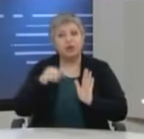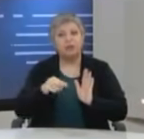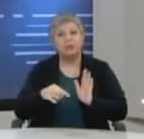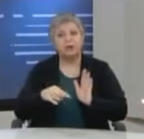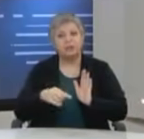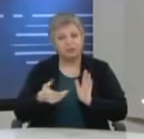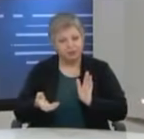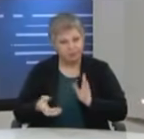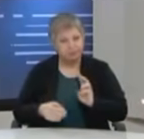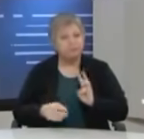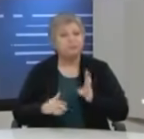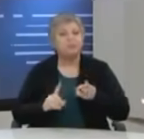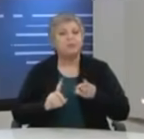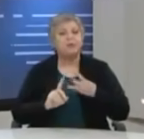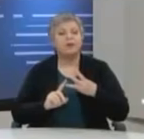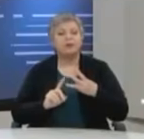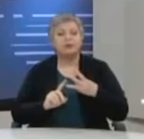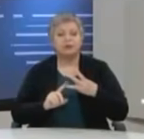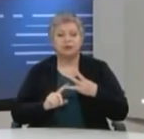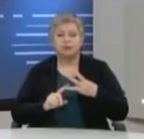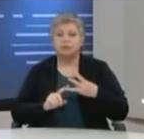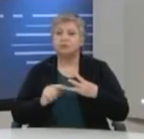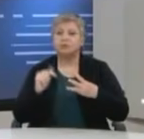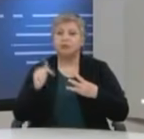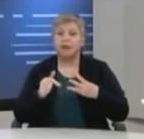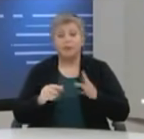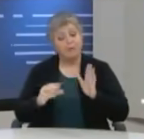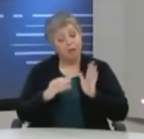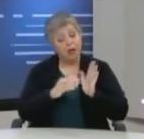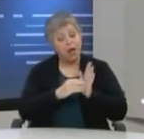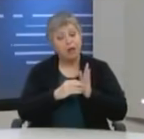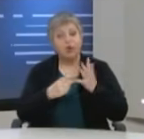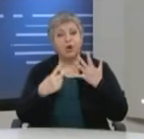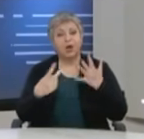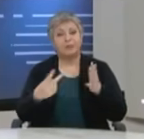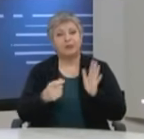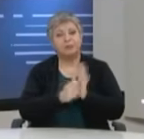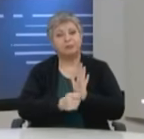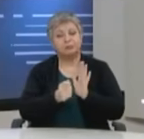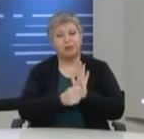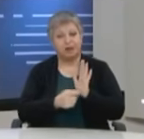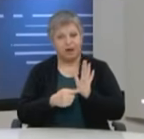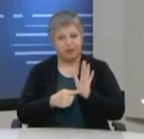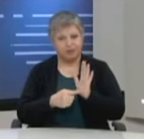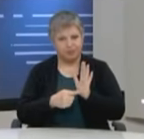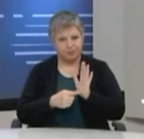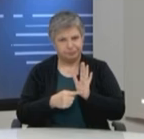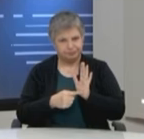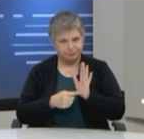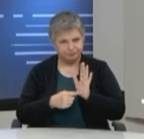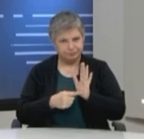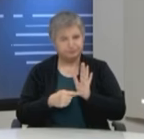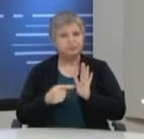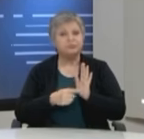Αλήθεια τρίτη. Το άρθρο 7 ορίζει ως προς τα Σκόπια με